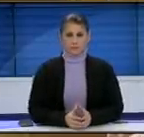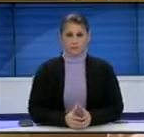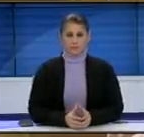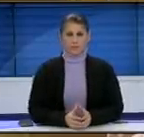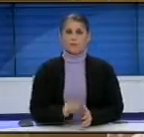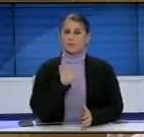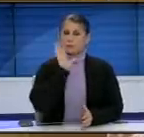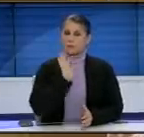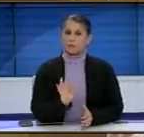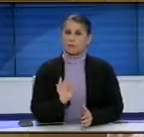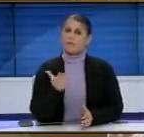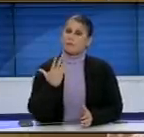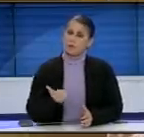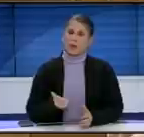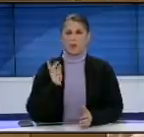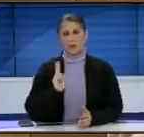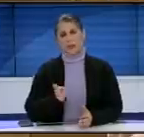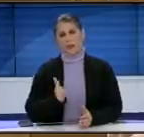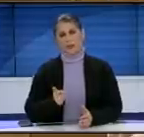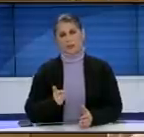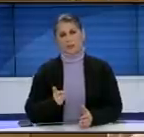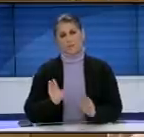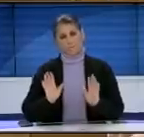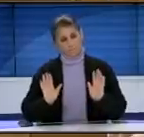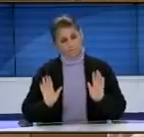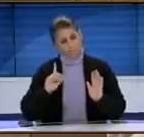είναι γεγονός ότι εγκυμονούν κινδύνους